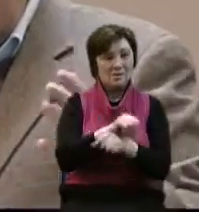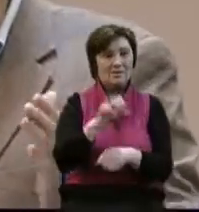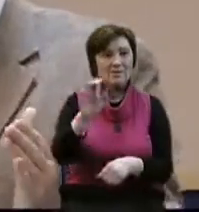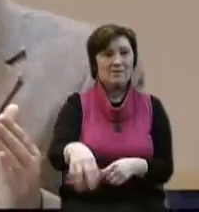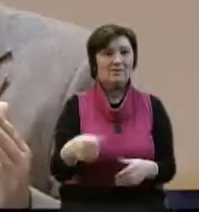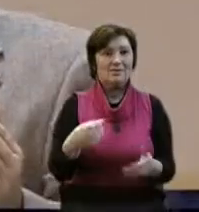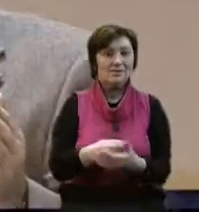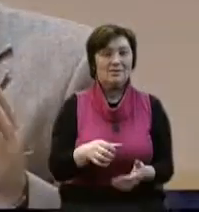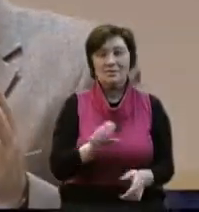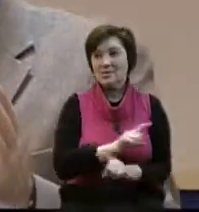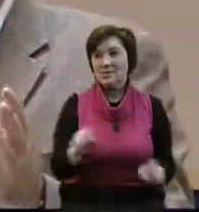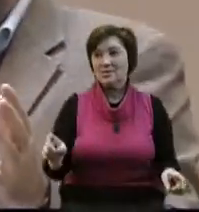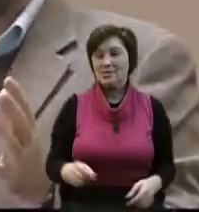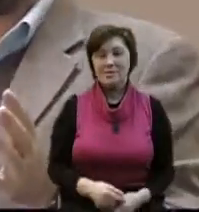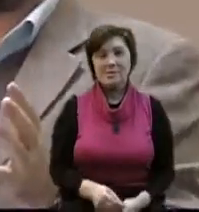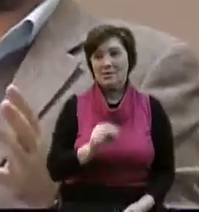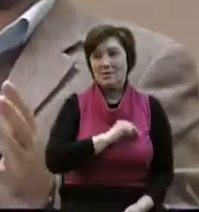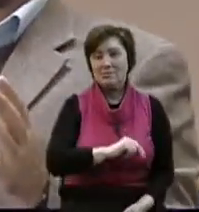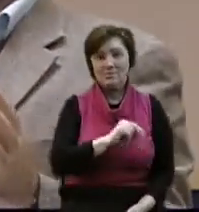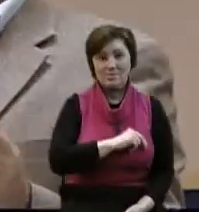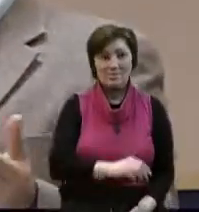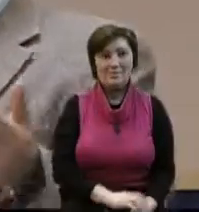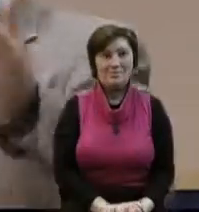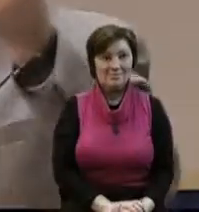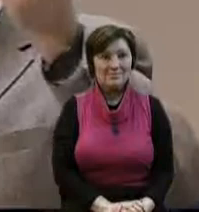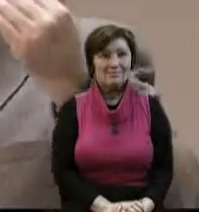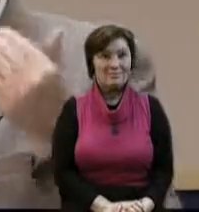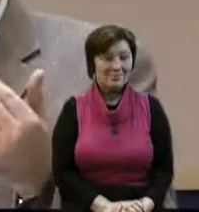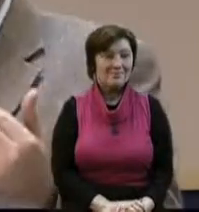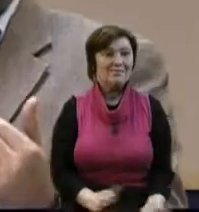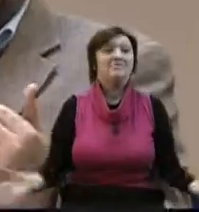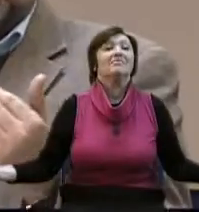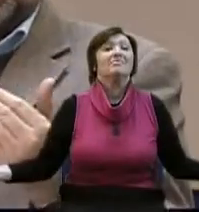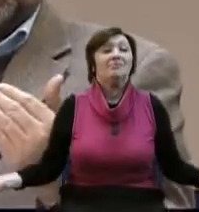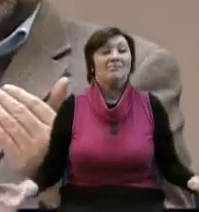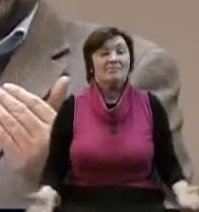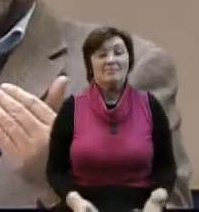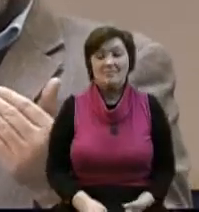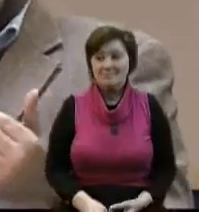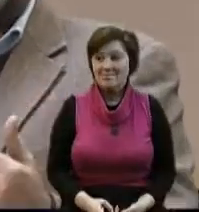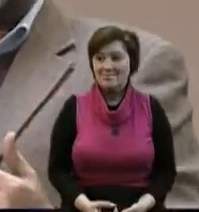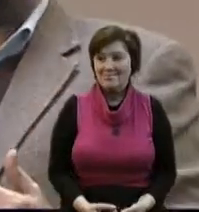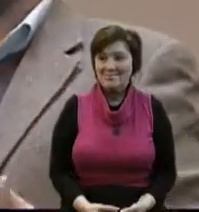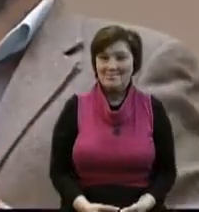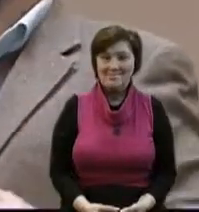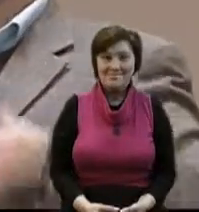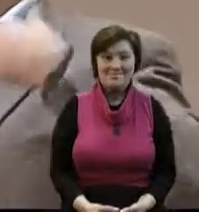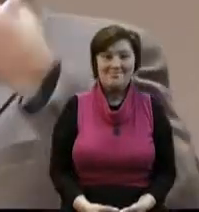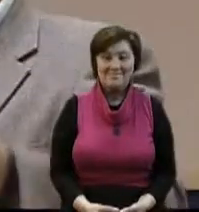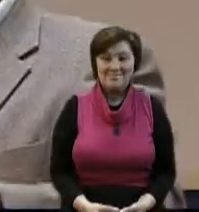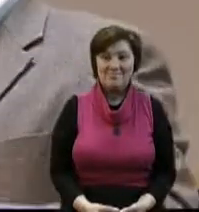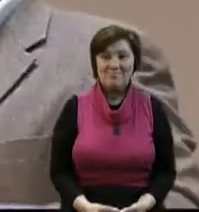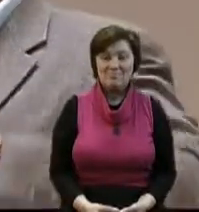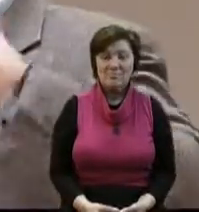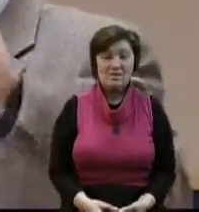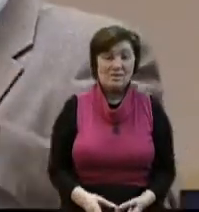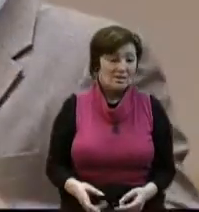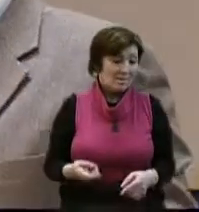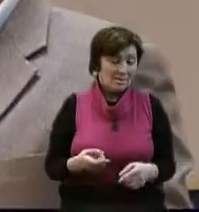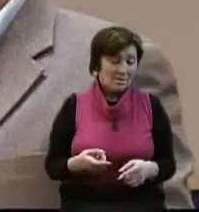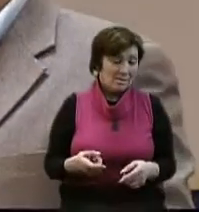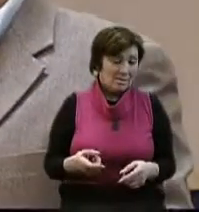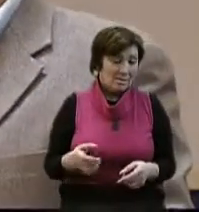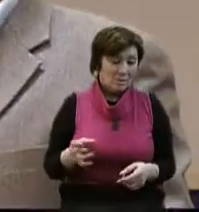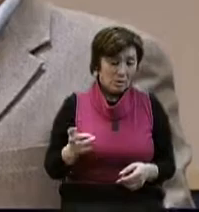естественные нужды мы можем восполнять день субботний. То есть это не будет грехом или